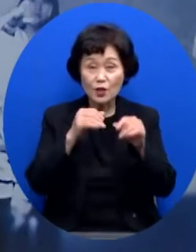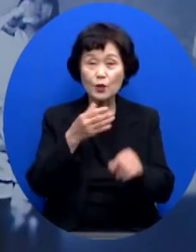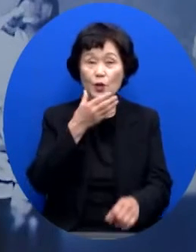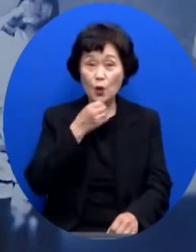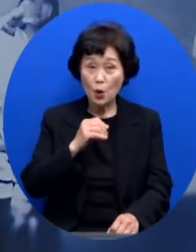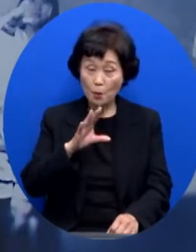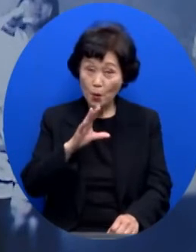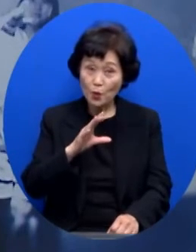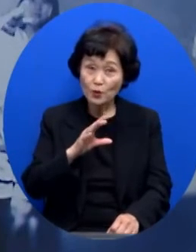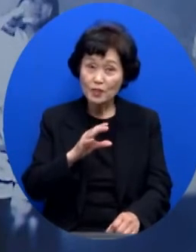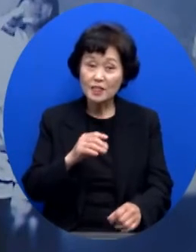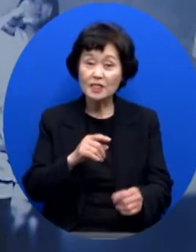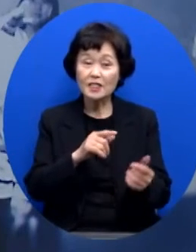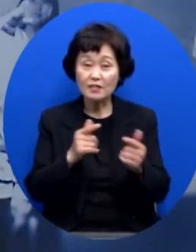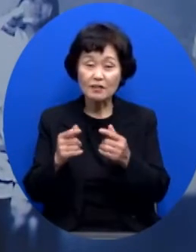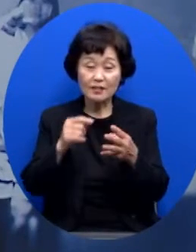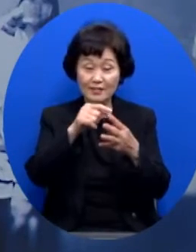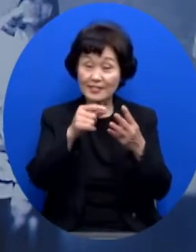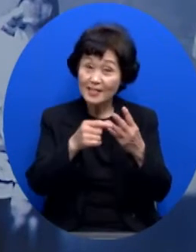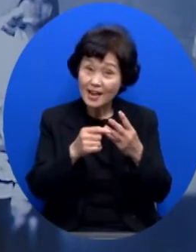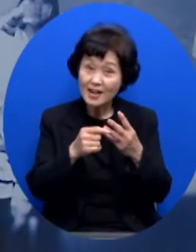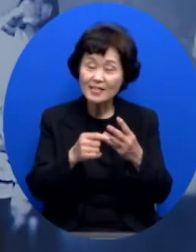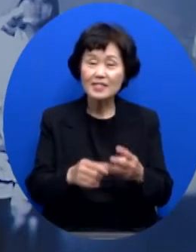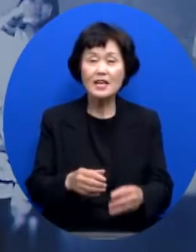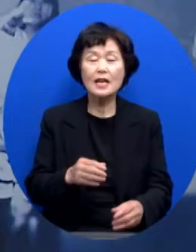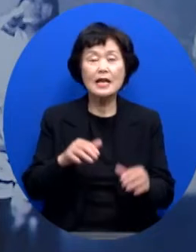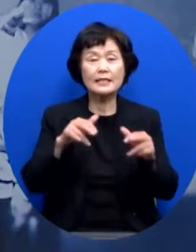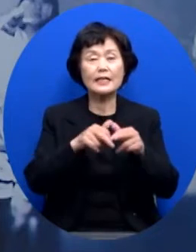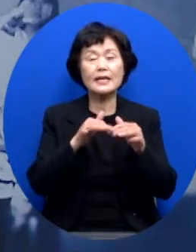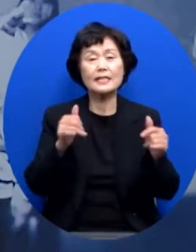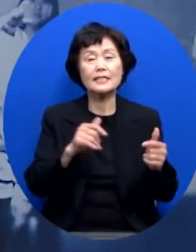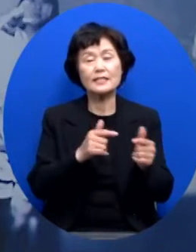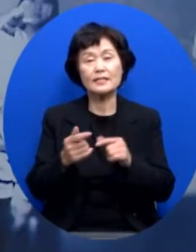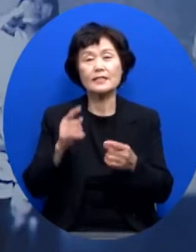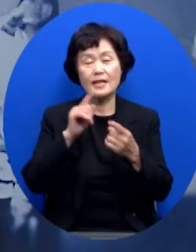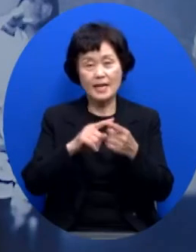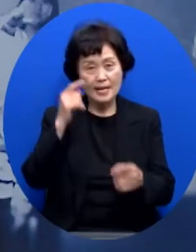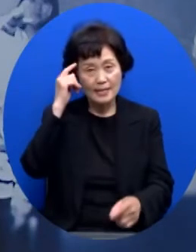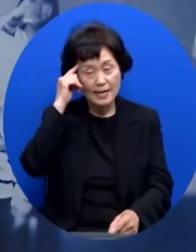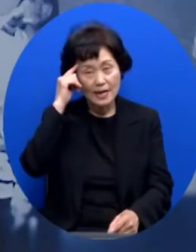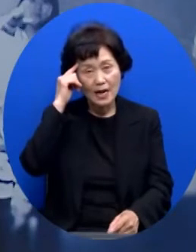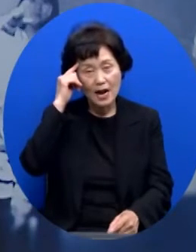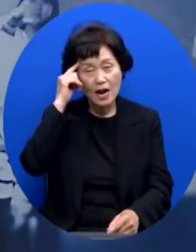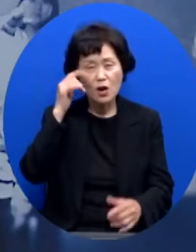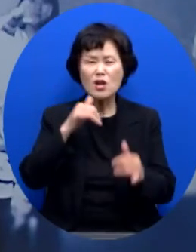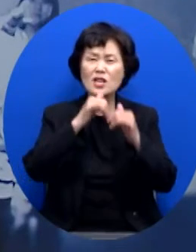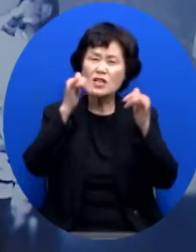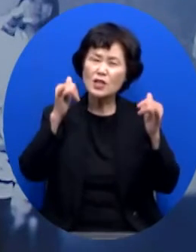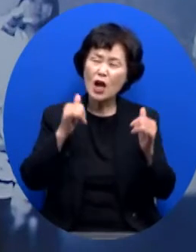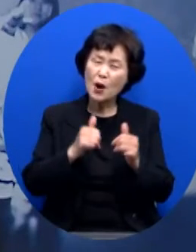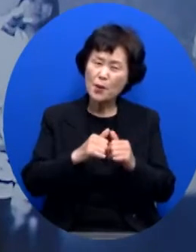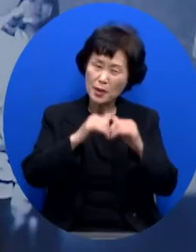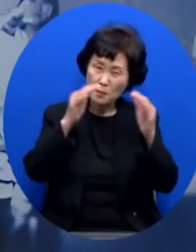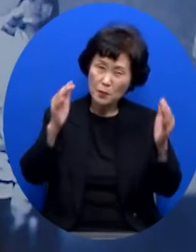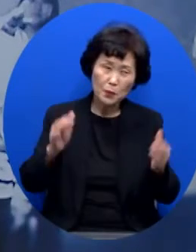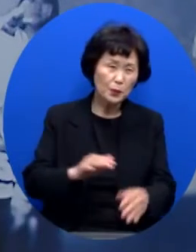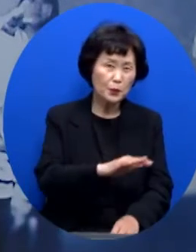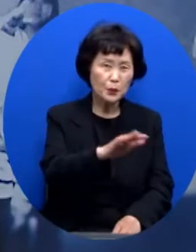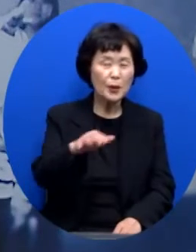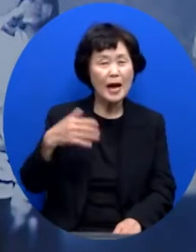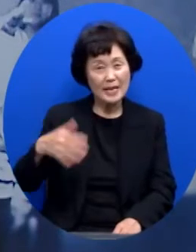가지로 일괄이 될 것 같습니다. 네. 장애인에 대한 인식과 여건이 사회 전반적으로 아직은 미비한 것